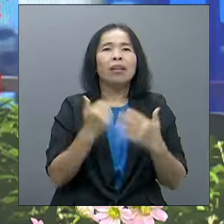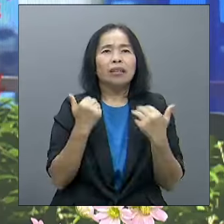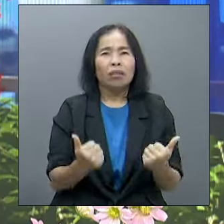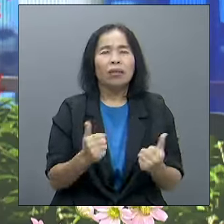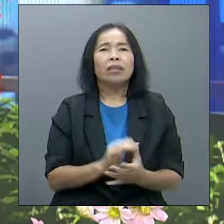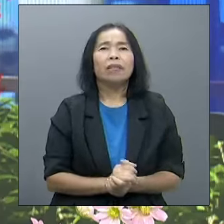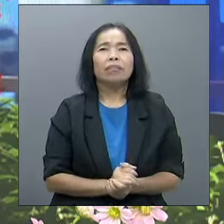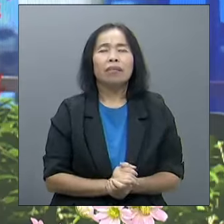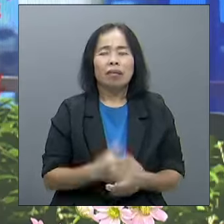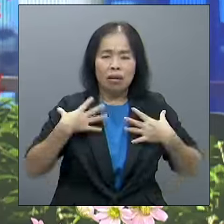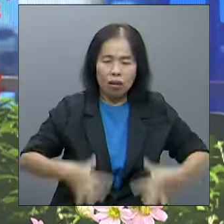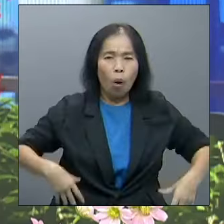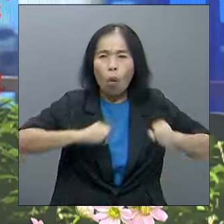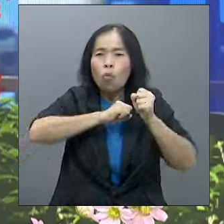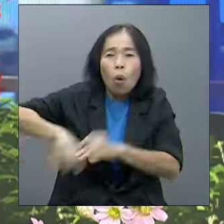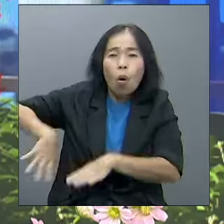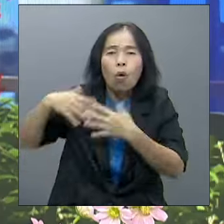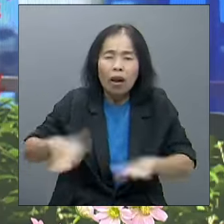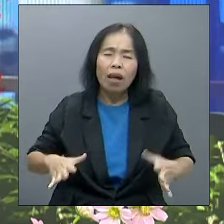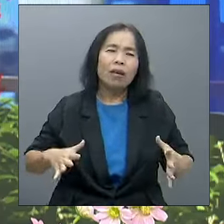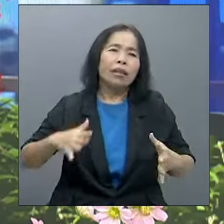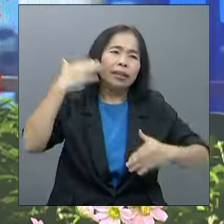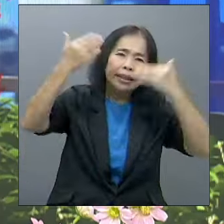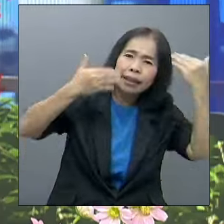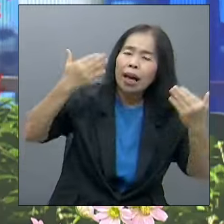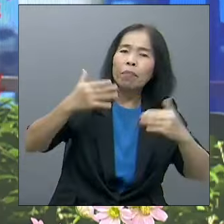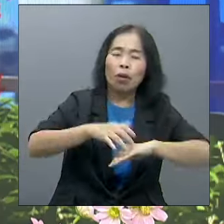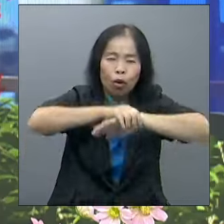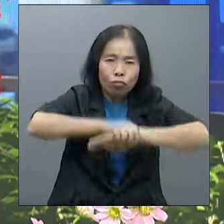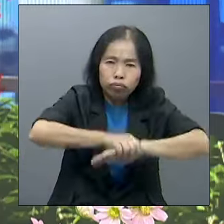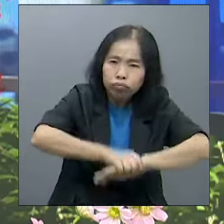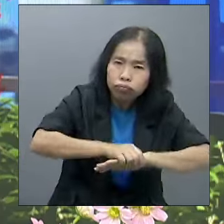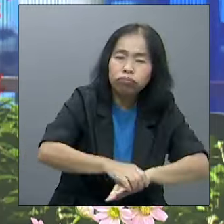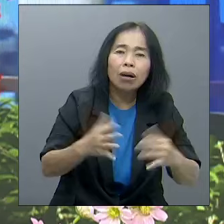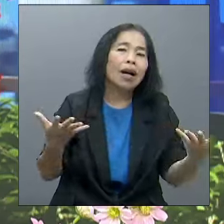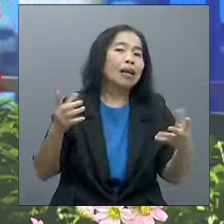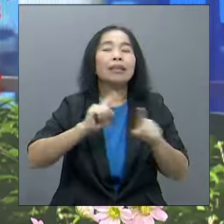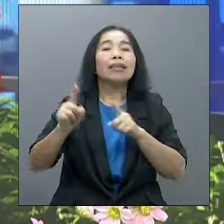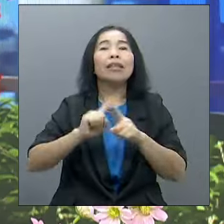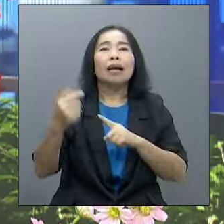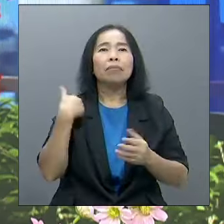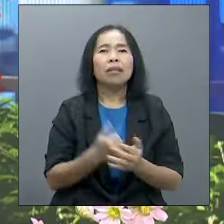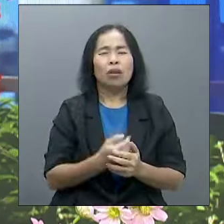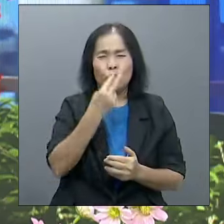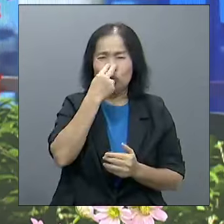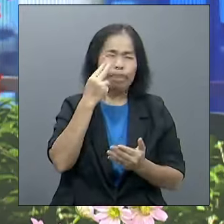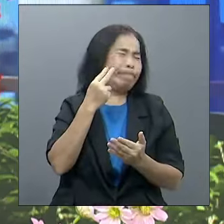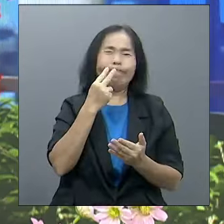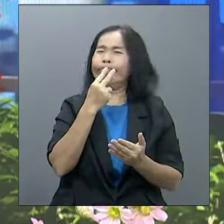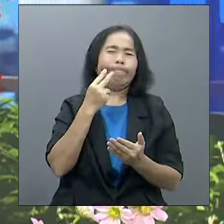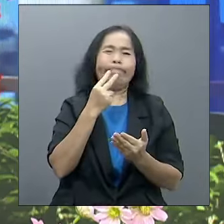รื่องถอดเสื้อผ้าทำกิจกรรมหรือแม้กระทั่ง CPR ที่เห็นแล้วก็มีการทำบางอย่างที่อาจจะมองว่าไม่เหมาะสมเนี่ยไอ้เ